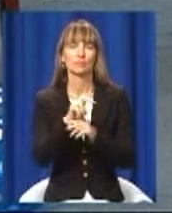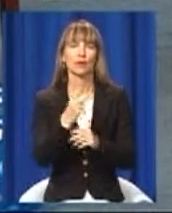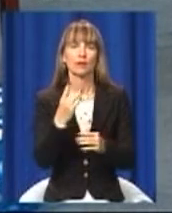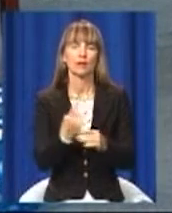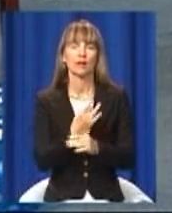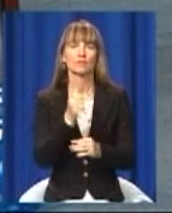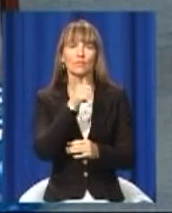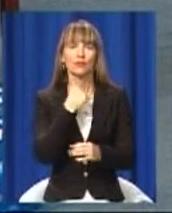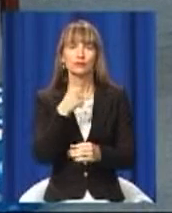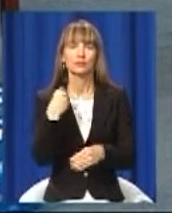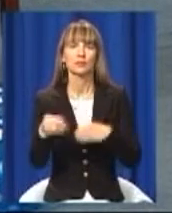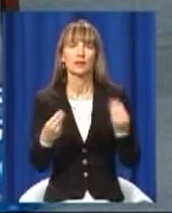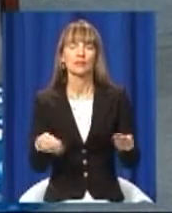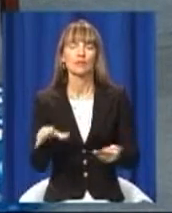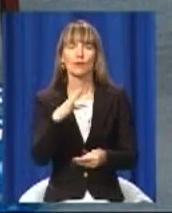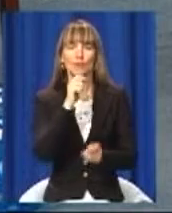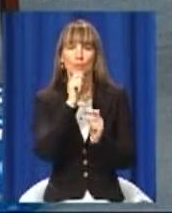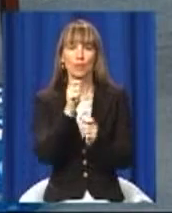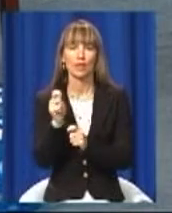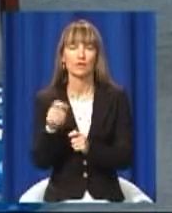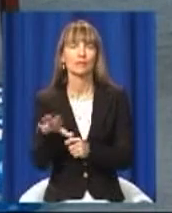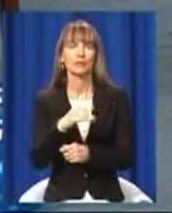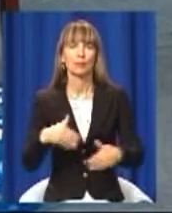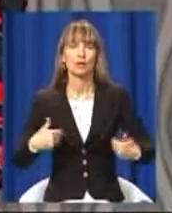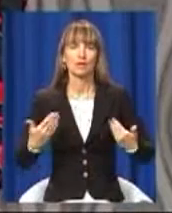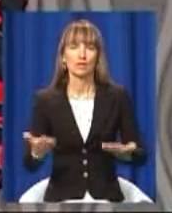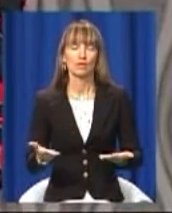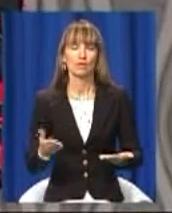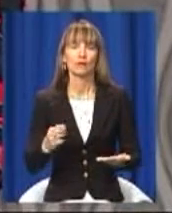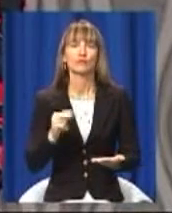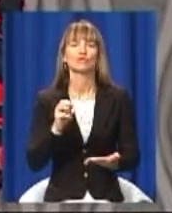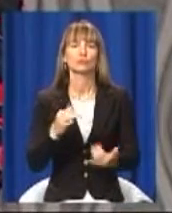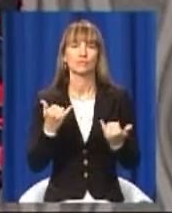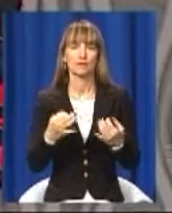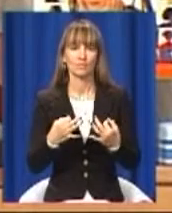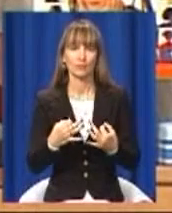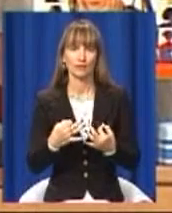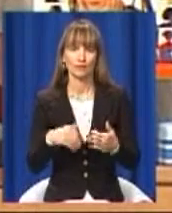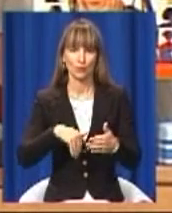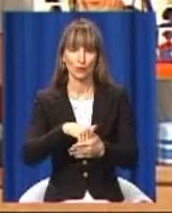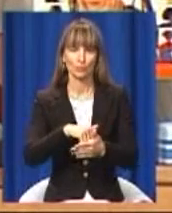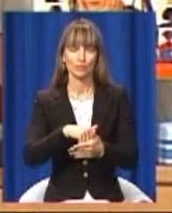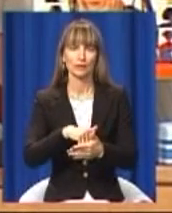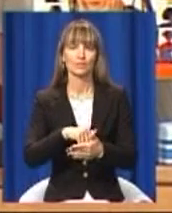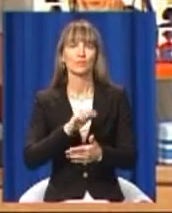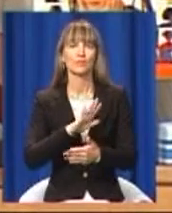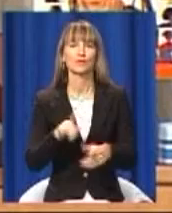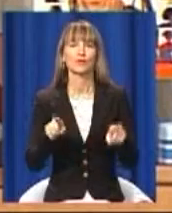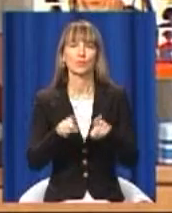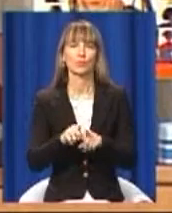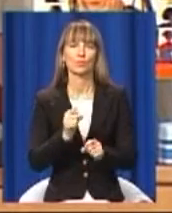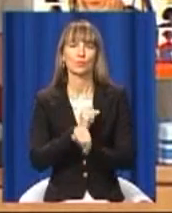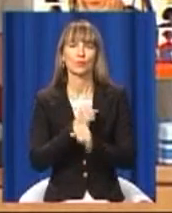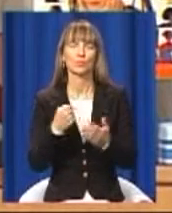рік, роздав всім дітям подарунки, всіх поздоровив, і що він тепер, у відпустці чи як? Ні, він буде відпочивати до